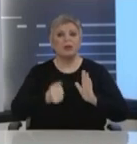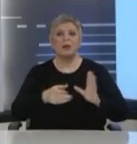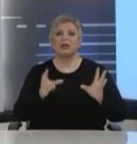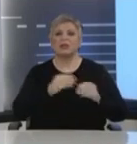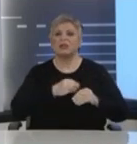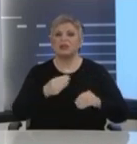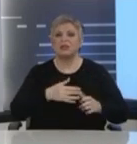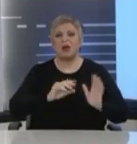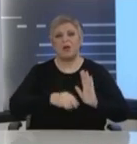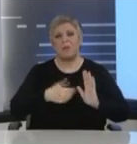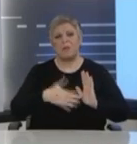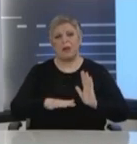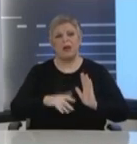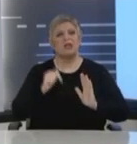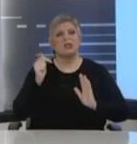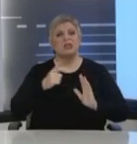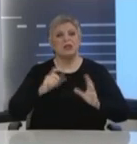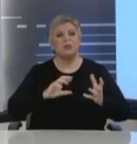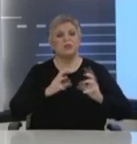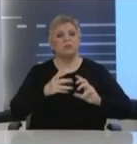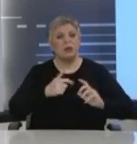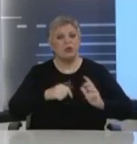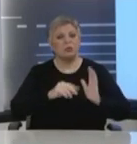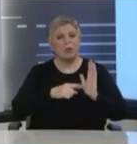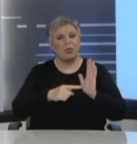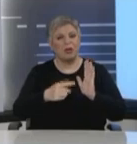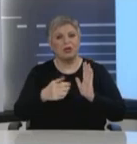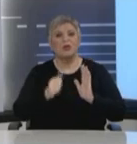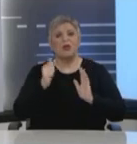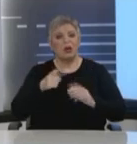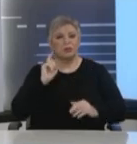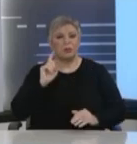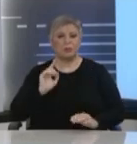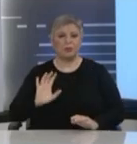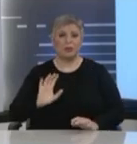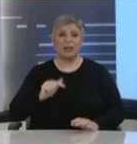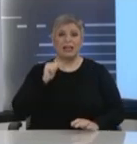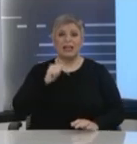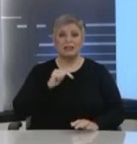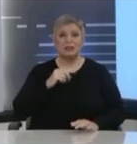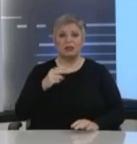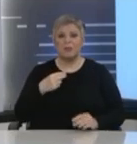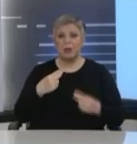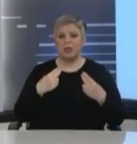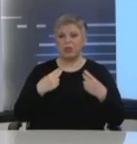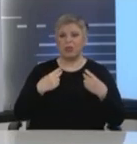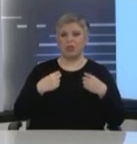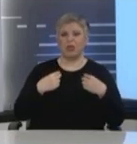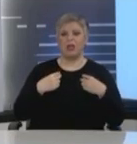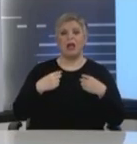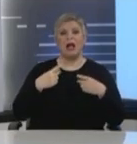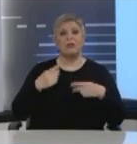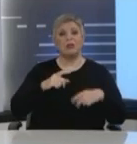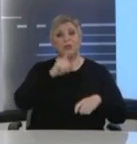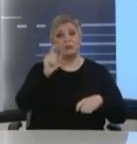την πλευρά της κυβέρνησης, κάθε αδράνεια, μπορεί να προκαλέσει σοβαρότατη βλάβη στα εθνικά μας